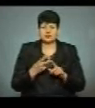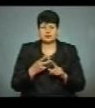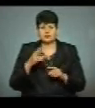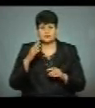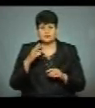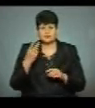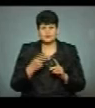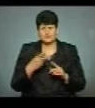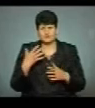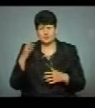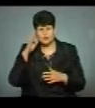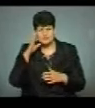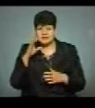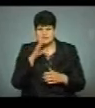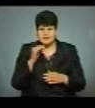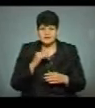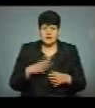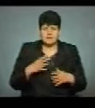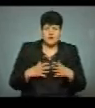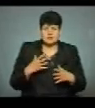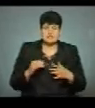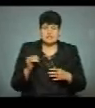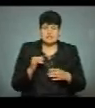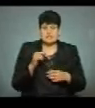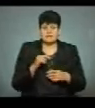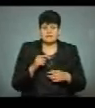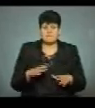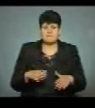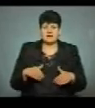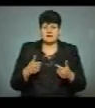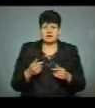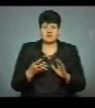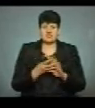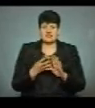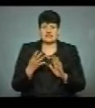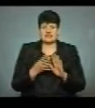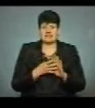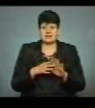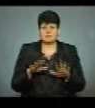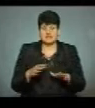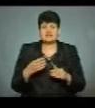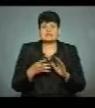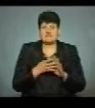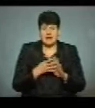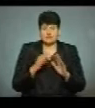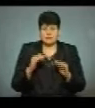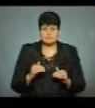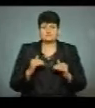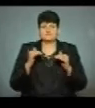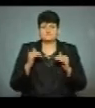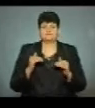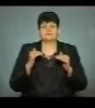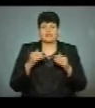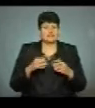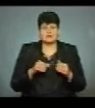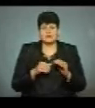трохи схвилювався, не справився з емоціями. І через те він передав мені аж на 9-й позиції. Я вже з 9-ї позиції, що зміг,